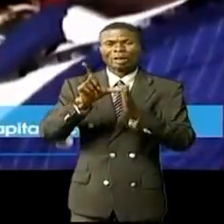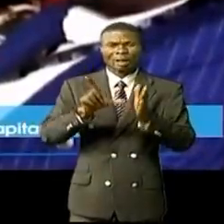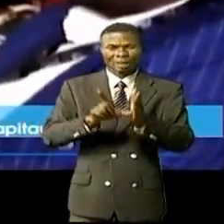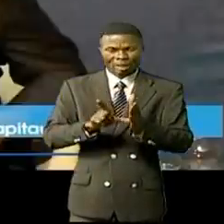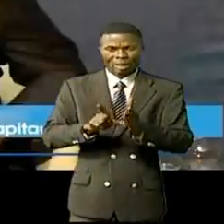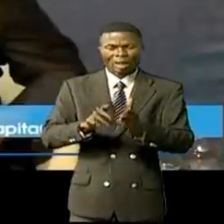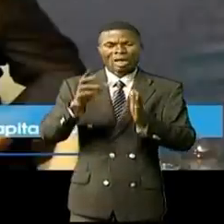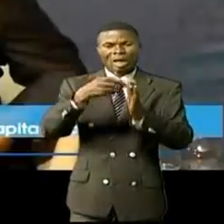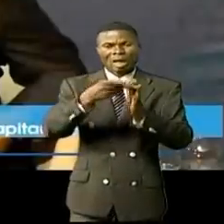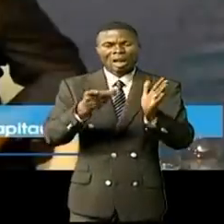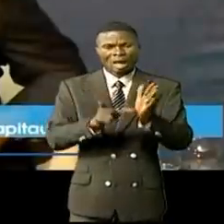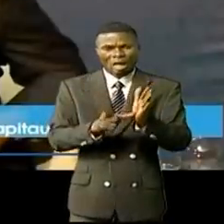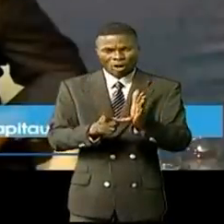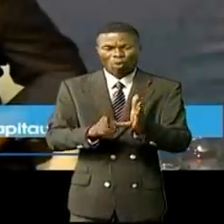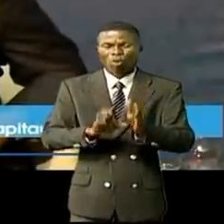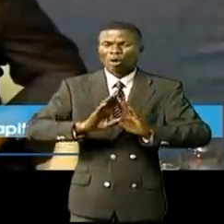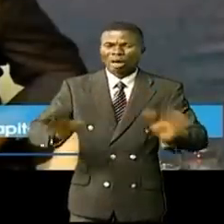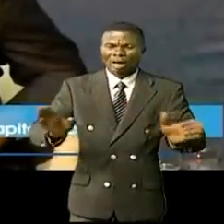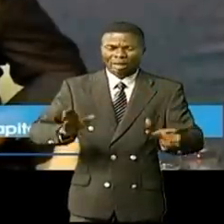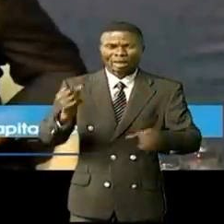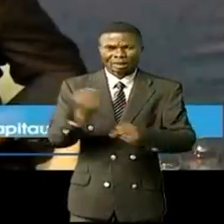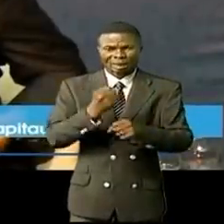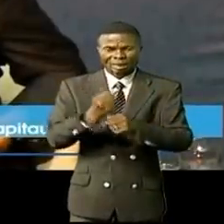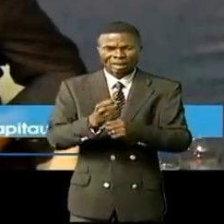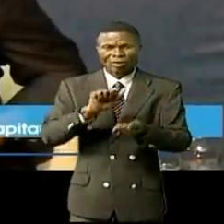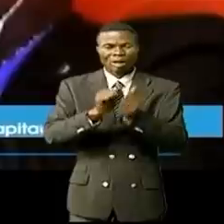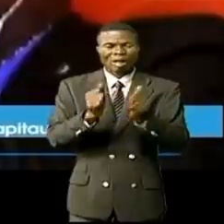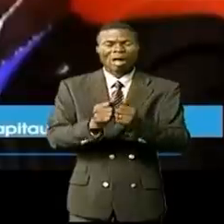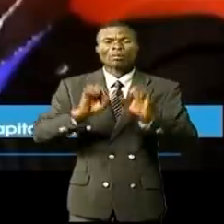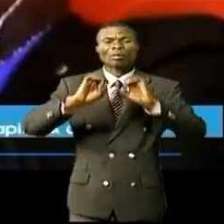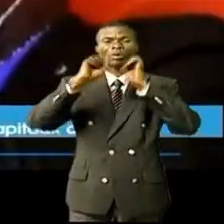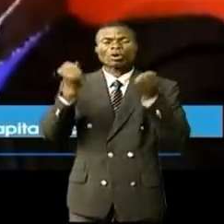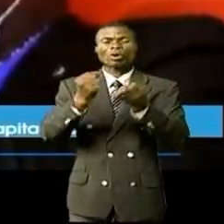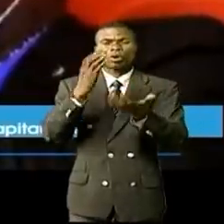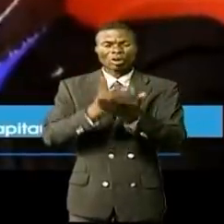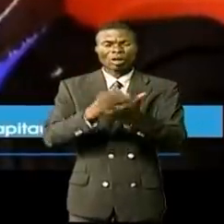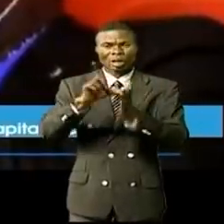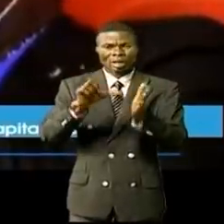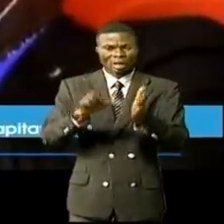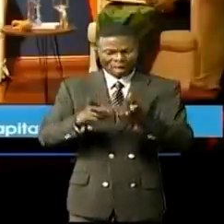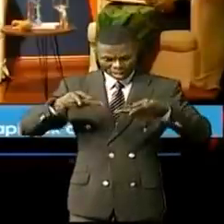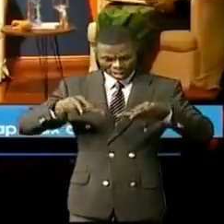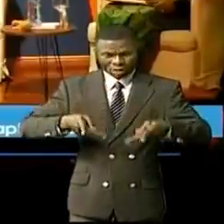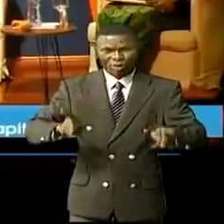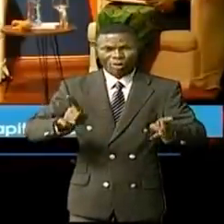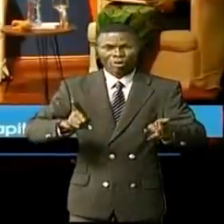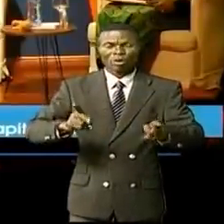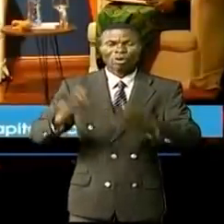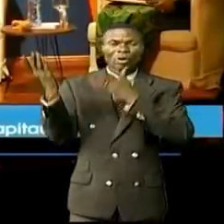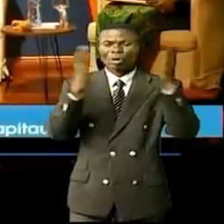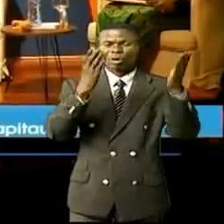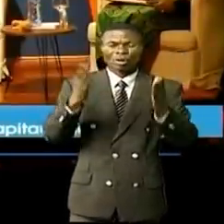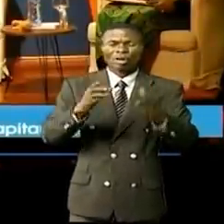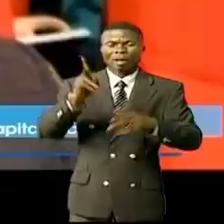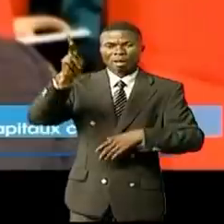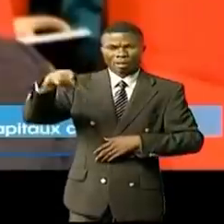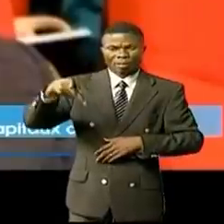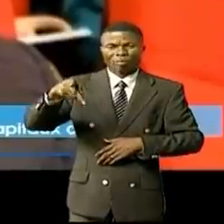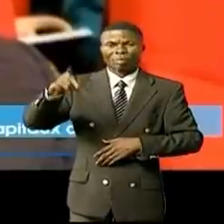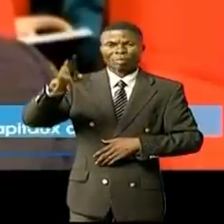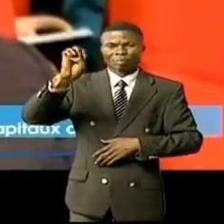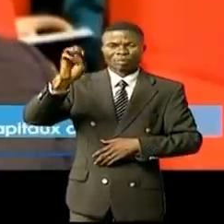les règles applicables à la sous-traitance dans le secteur privé, une loi qui donne accès au marché pour le PME à